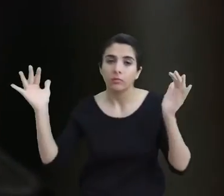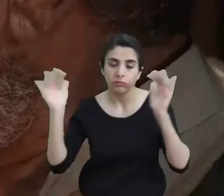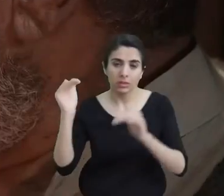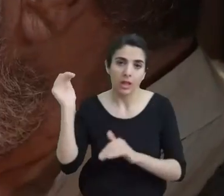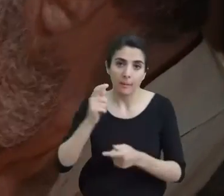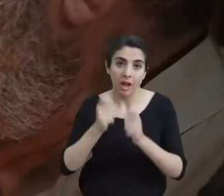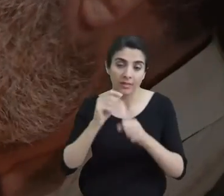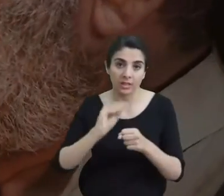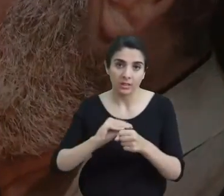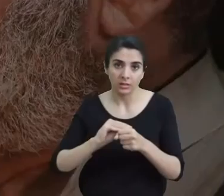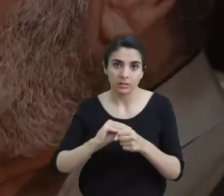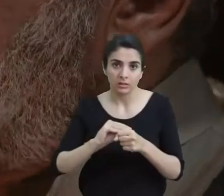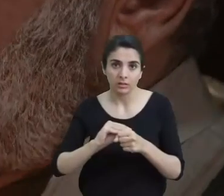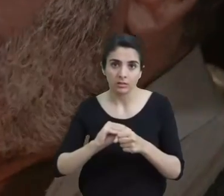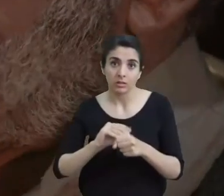getir.